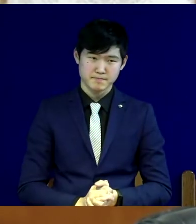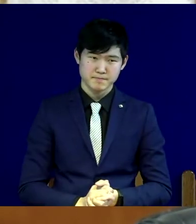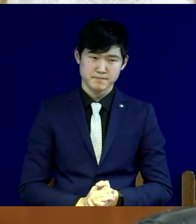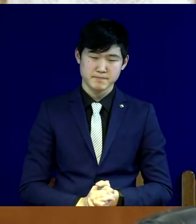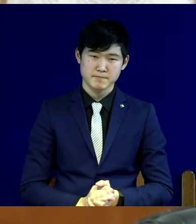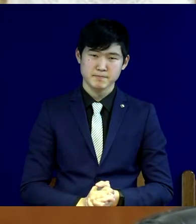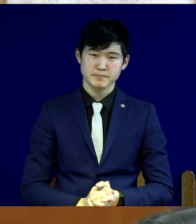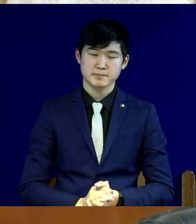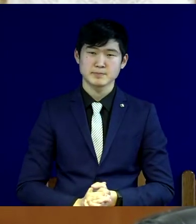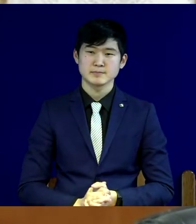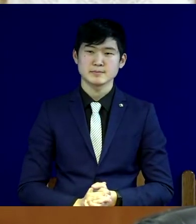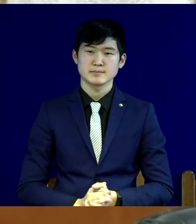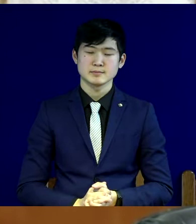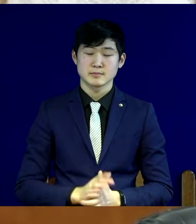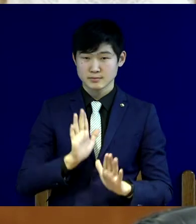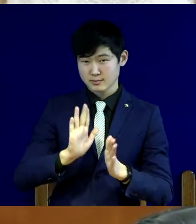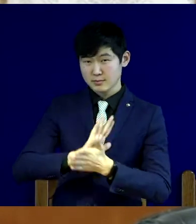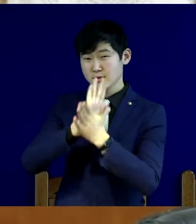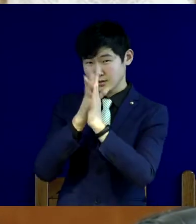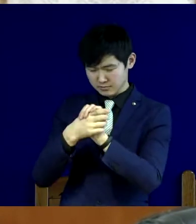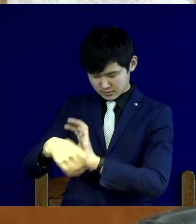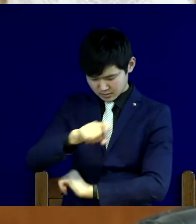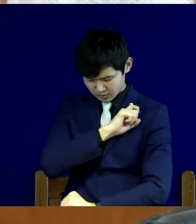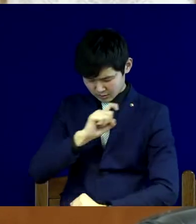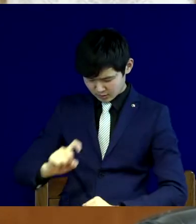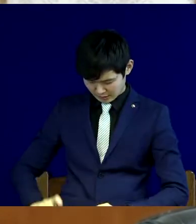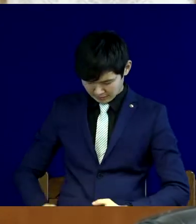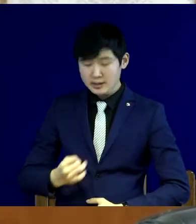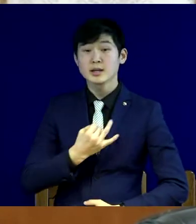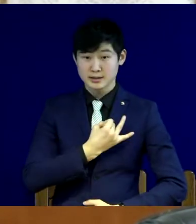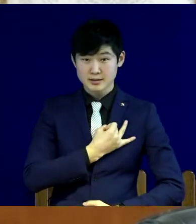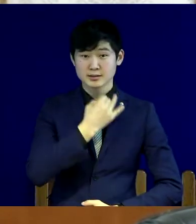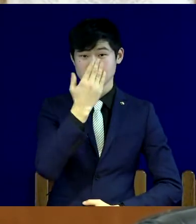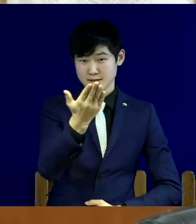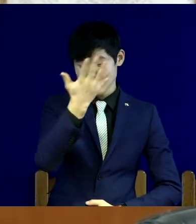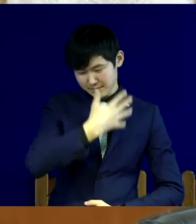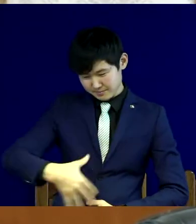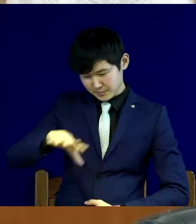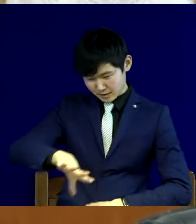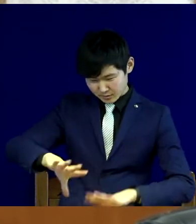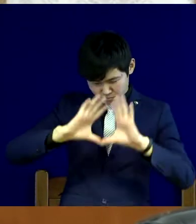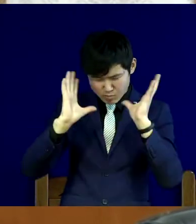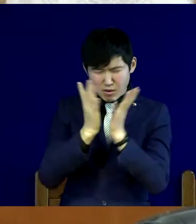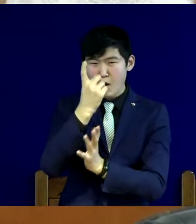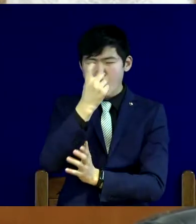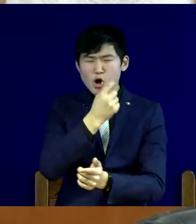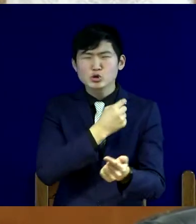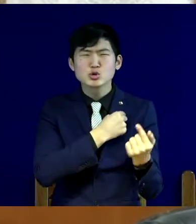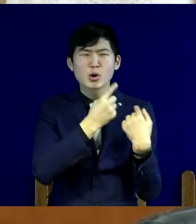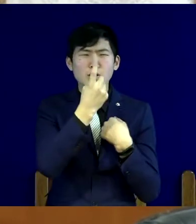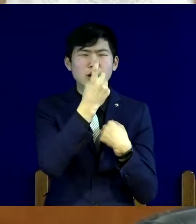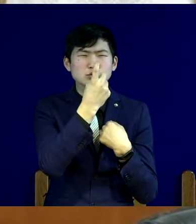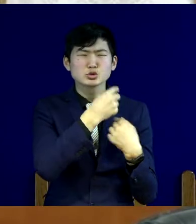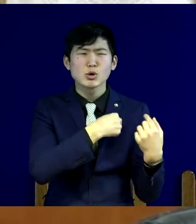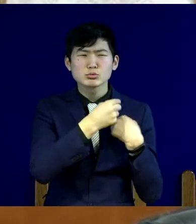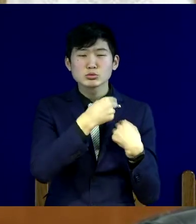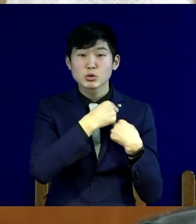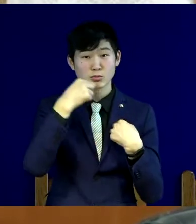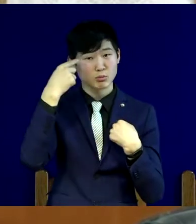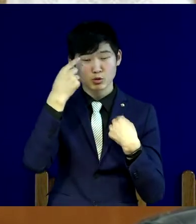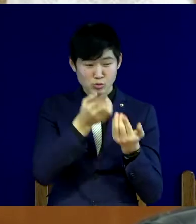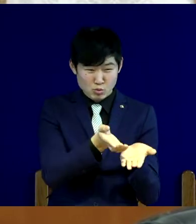이런 것들은 에 우리 그리스도인들에게는 어떤 으 고난과 할 언어를